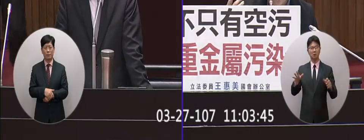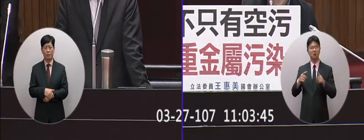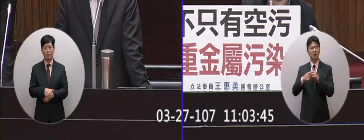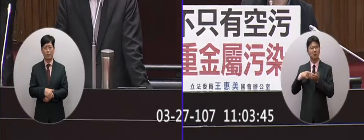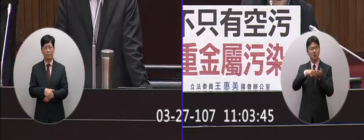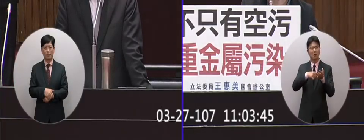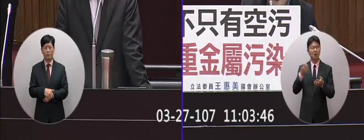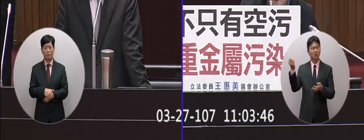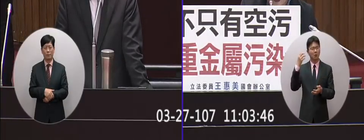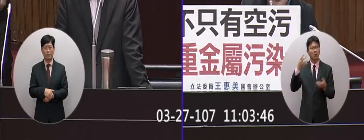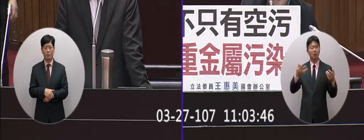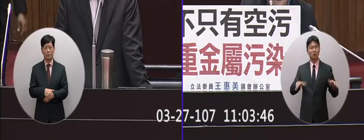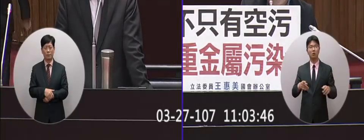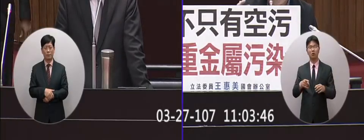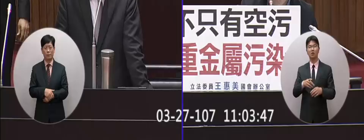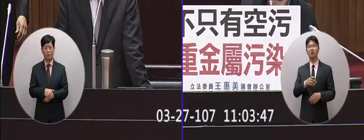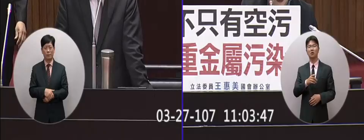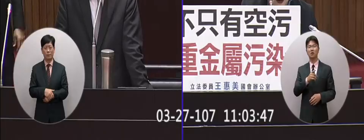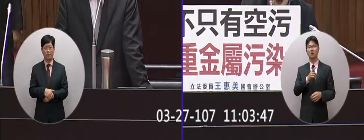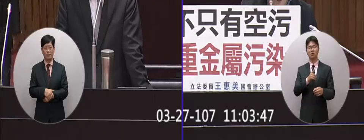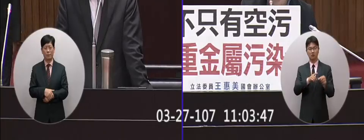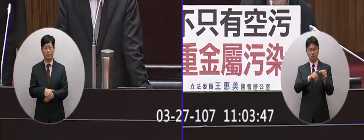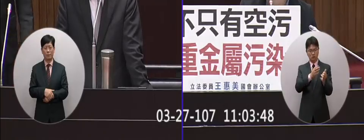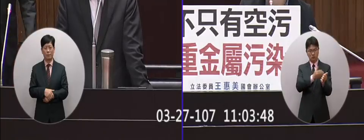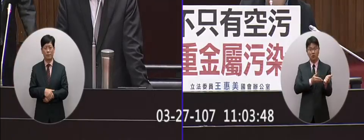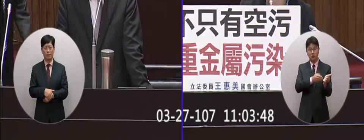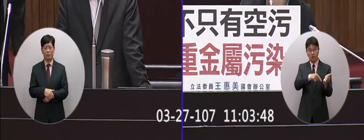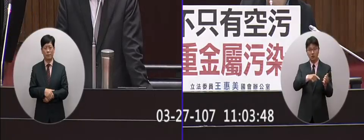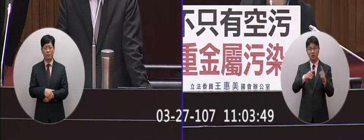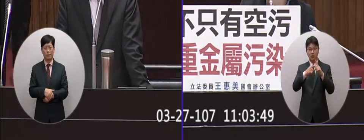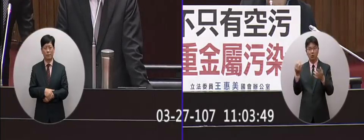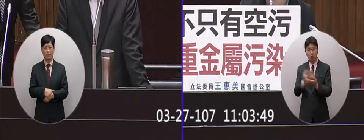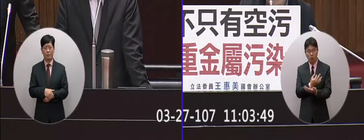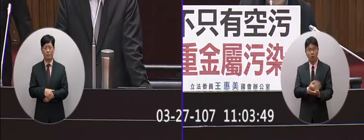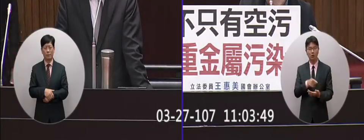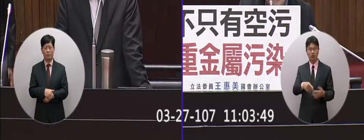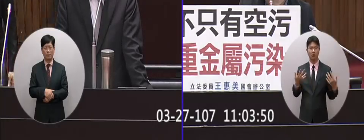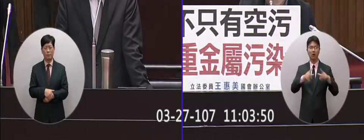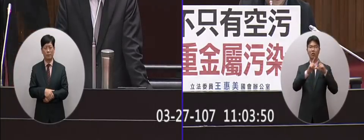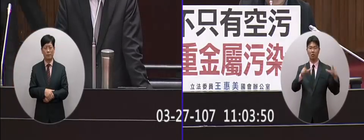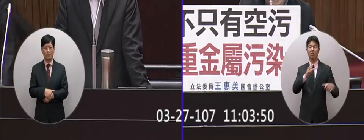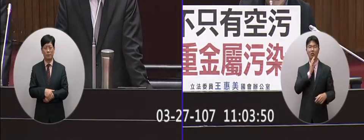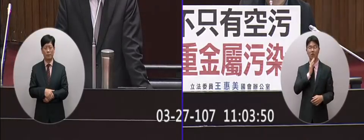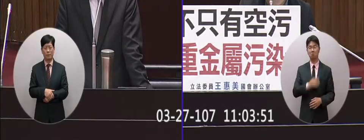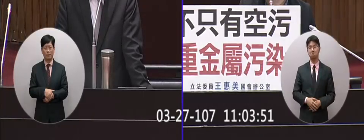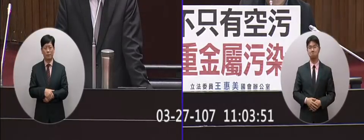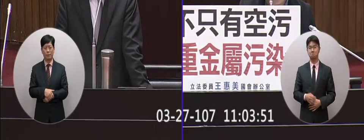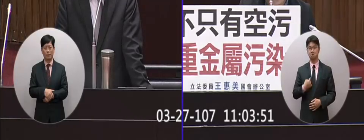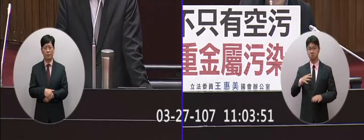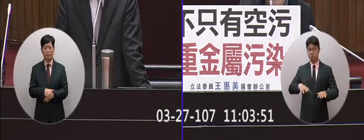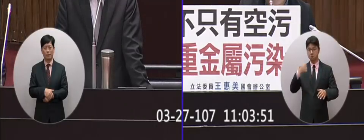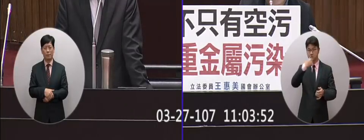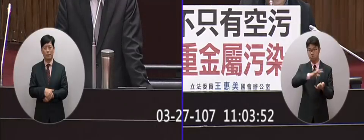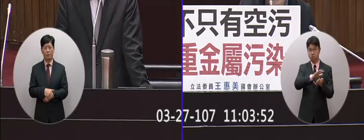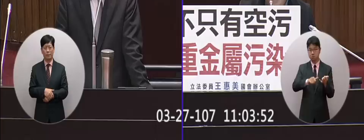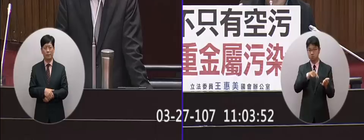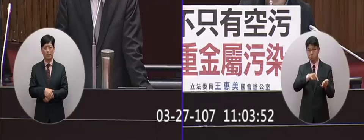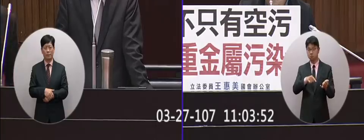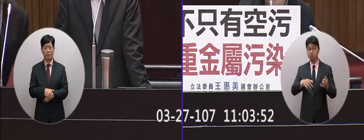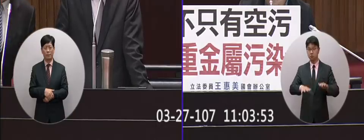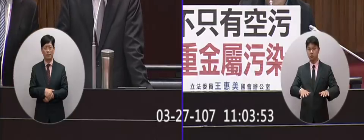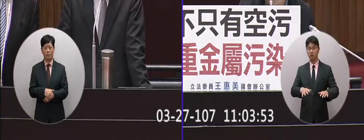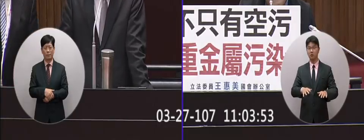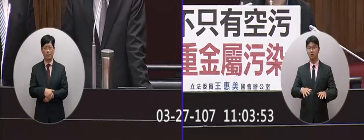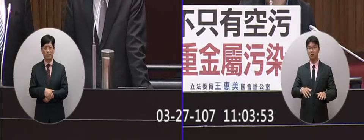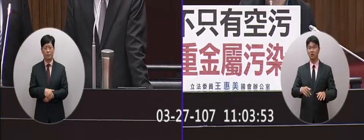就是说特别是我们中部地区啊，缺工的问题是更是严重哦。那我不知道说台湾现在我们一直在讲，就是说